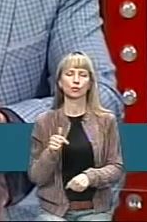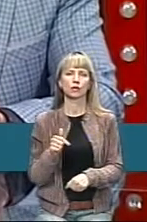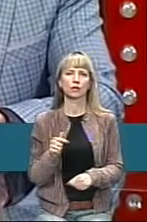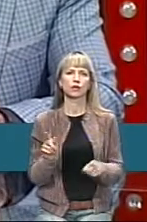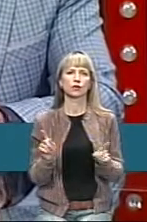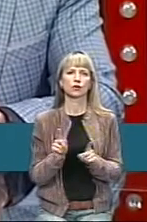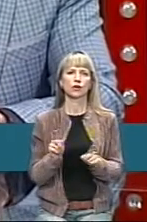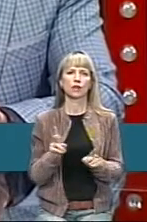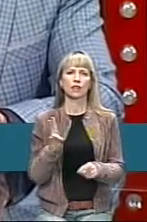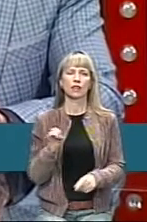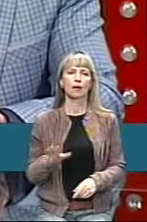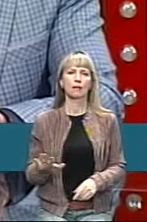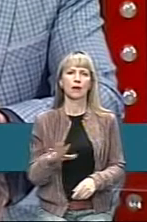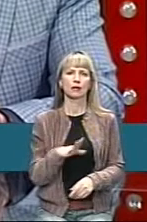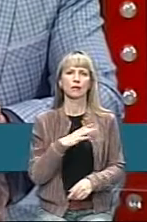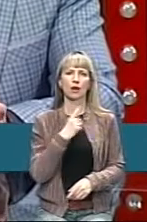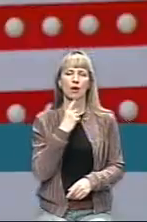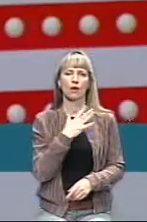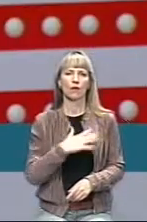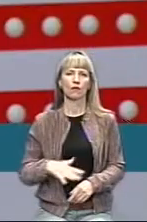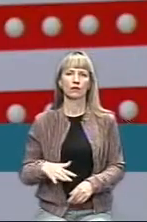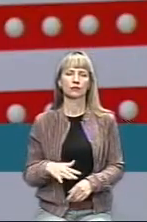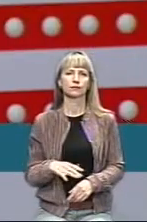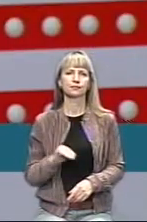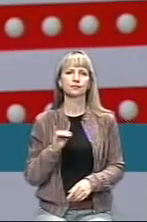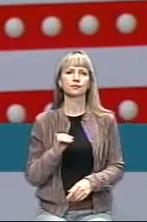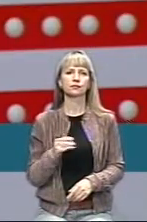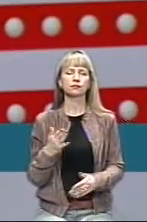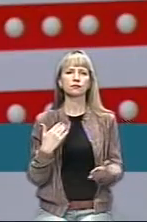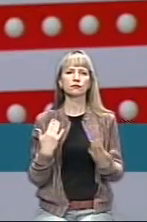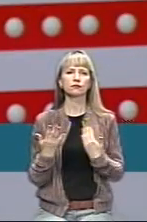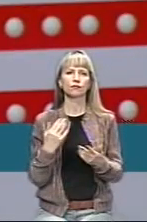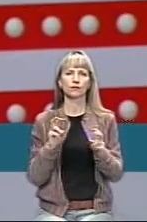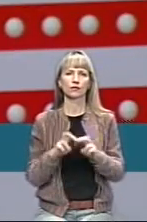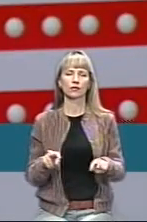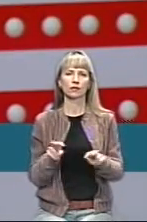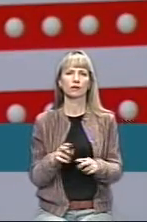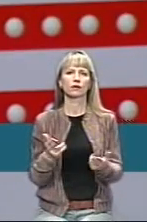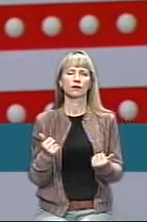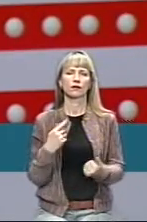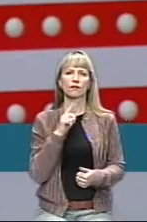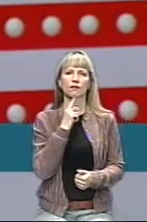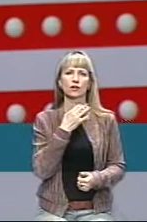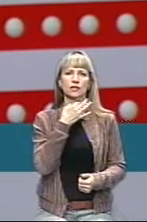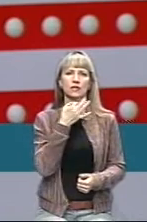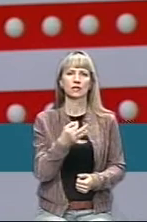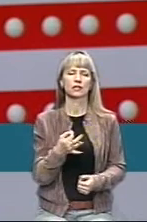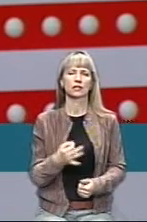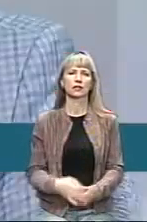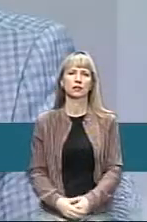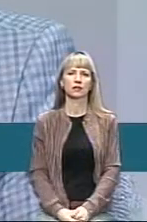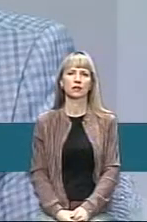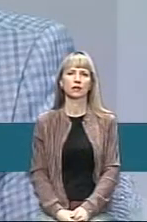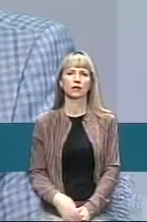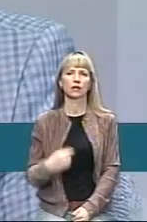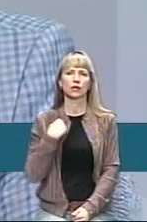що на Майдані лилася кров. Ну, а стосовно розслідувань, ну, звичайно, важко сказати. Я